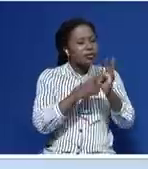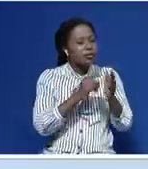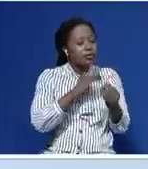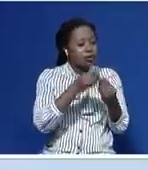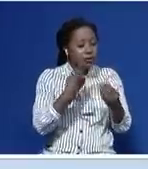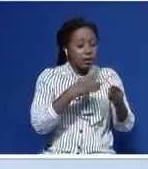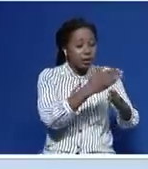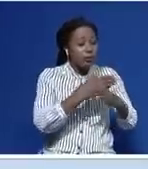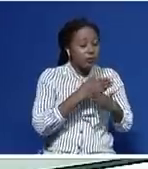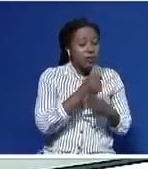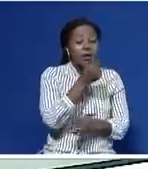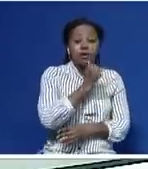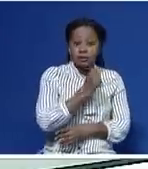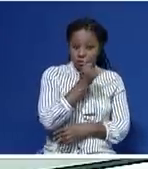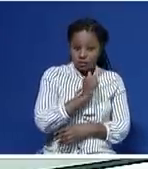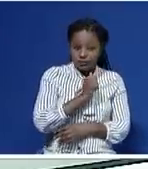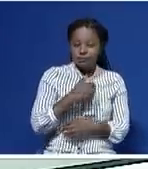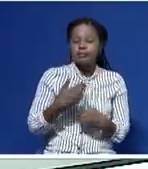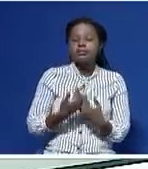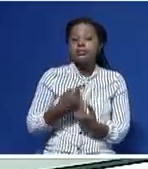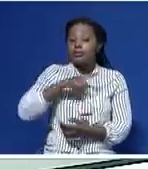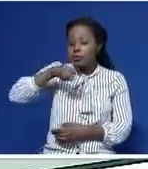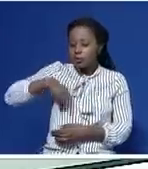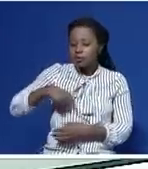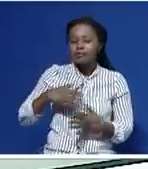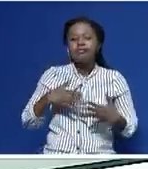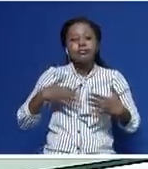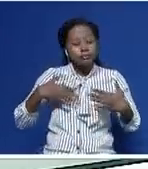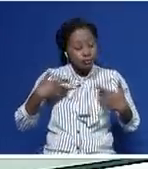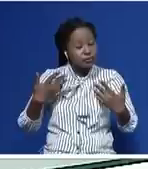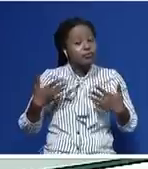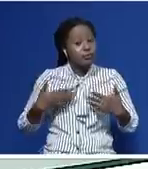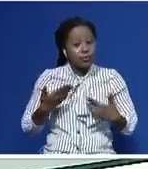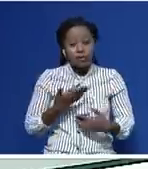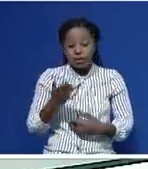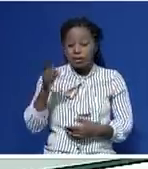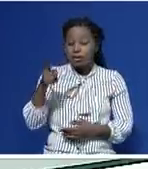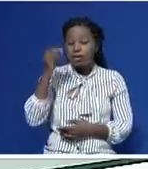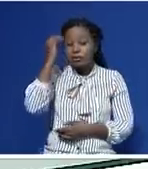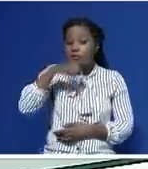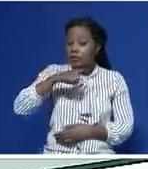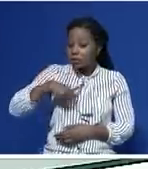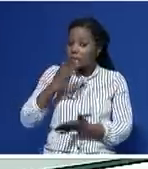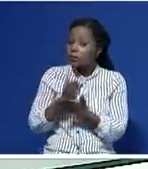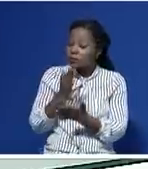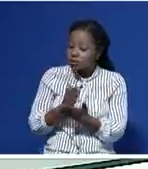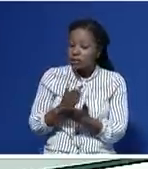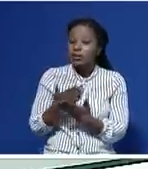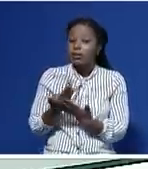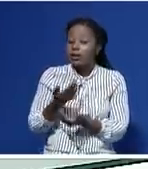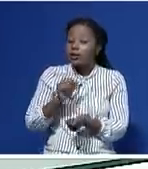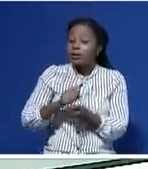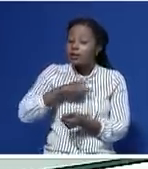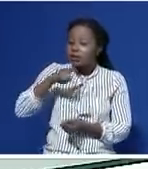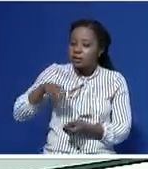kwa makampuni ya Azam? Kwetu sisi tuna furaha kwamba ile ndoto yetu ya kuhakikisha kwamba